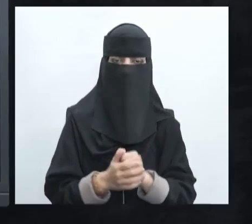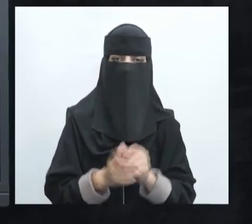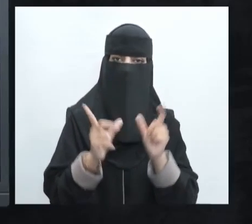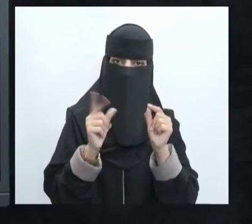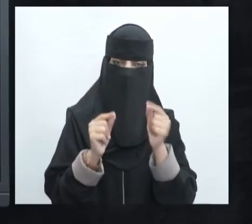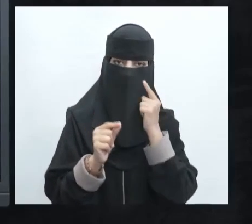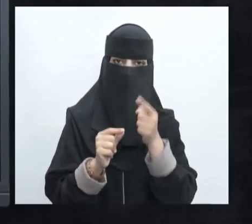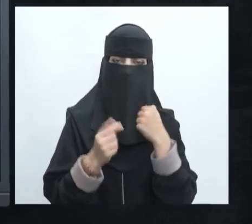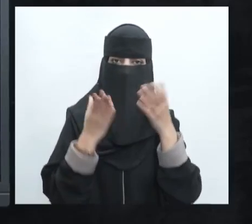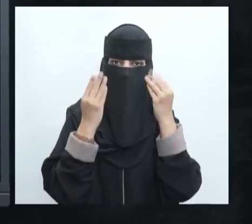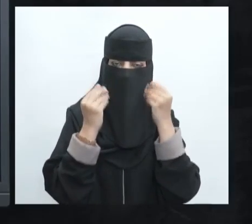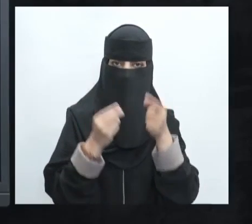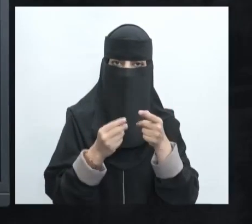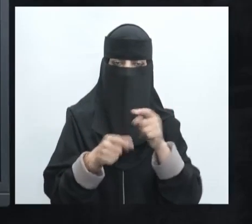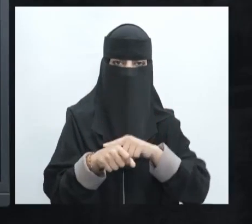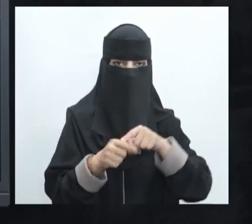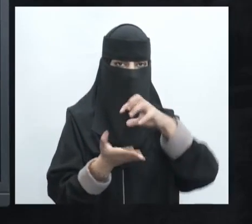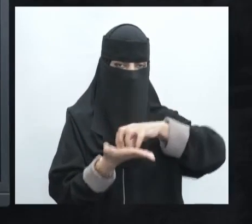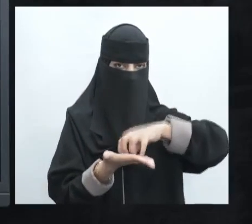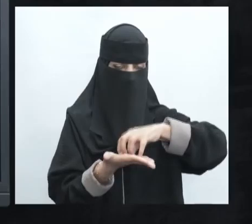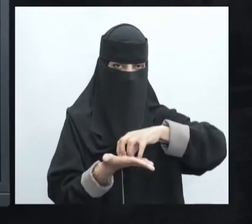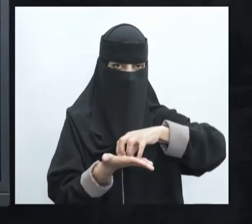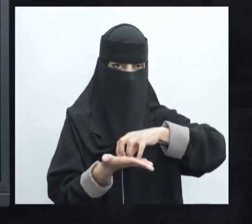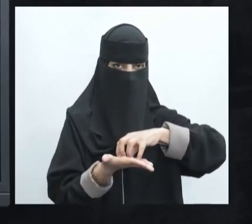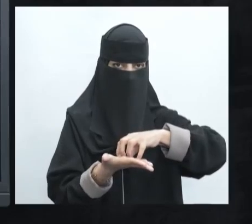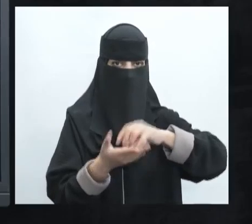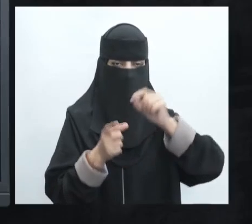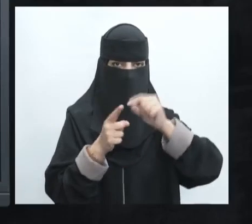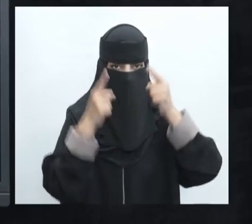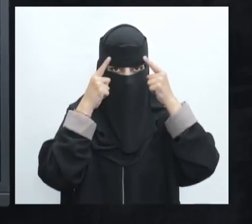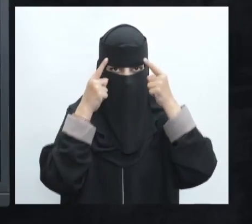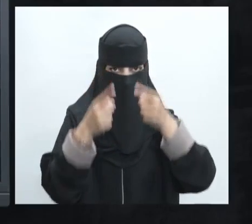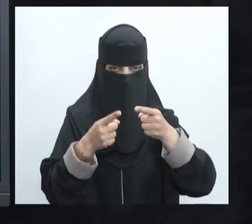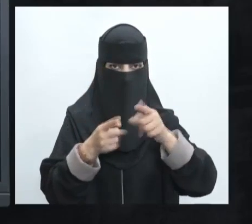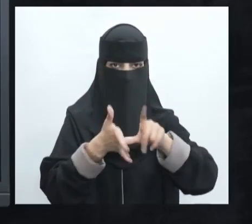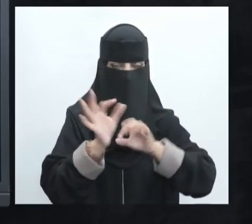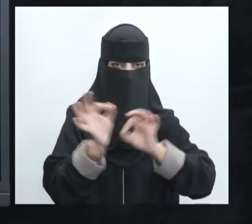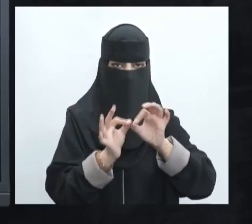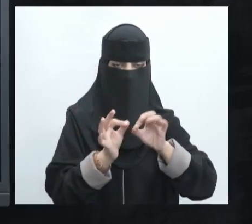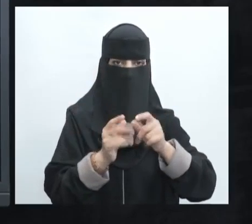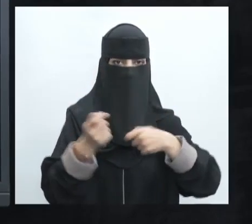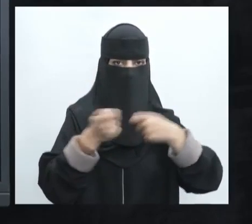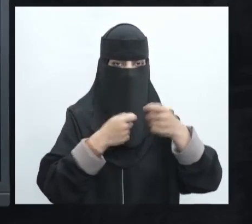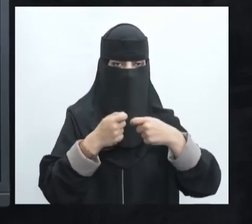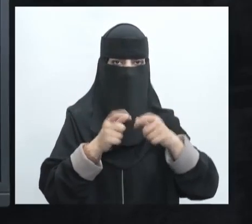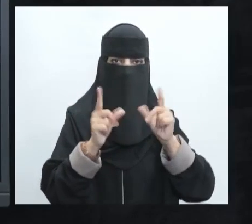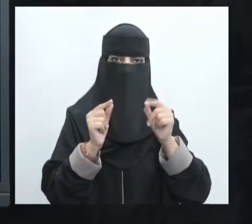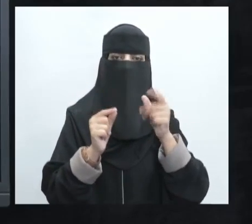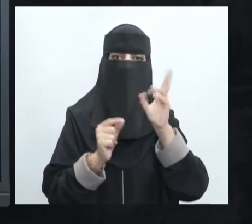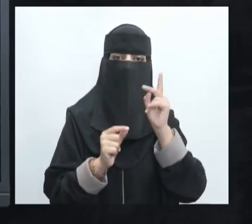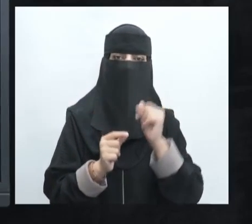ممتاز، تعرفنا إلى مكانة المملكة العربية السعودية، سواء كانت السياسية والاقتصادية، بارك الله